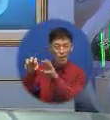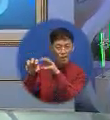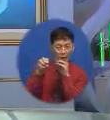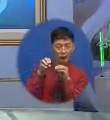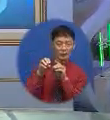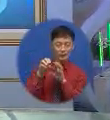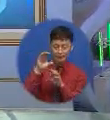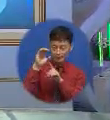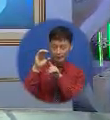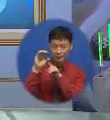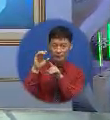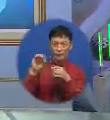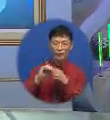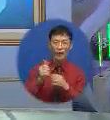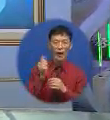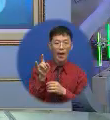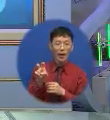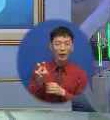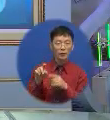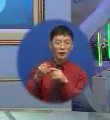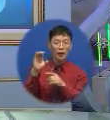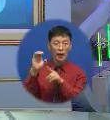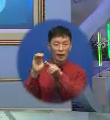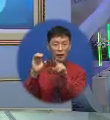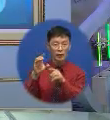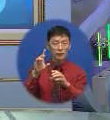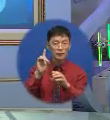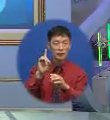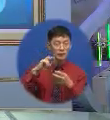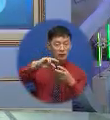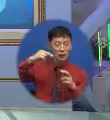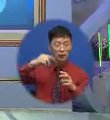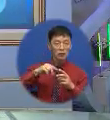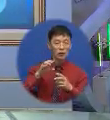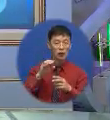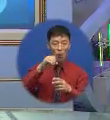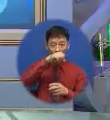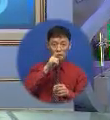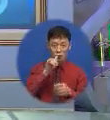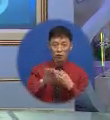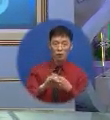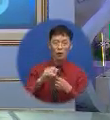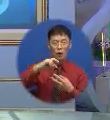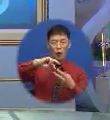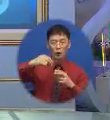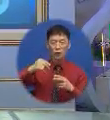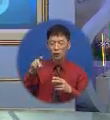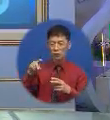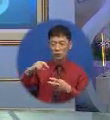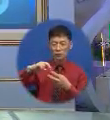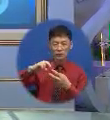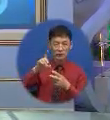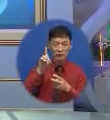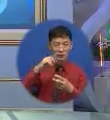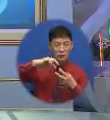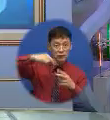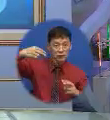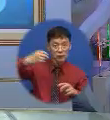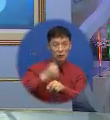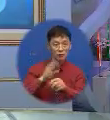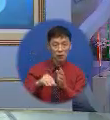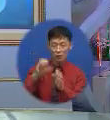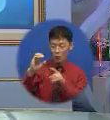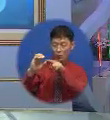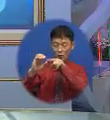코끼리 난자 속에도 핵이 있는데 그 핵 속에 DNA 있으면 그 코끼리 DNA가 들어있을 거 아니에요. 그러니까 코끼리의 정보가 그 코끼리의 핵 속에 있으니까